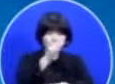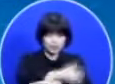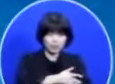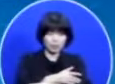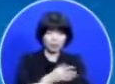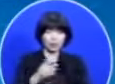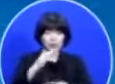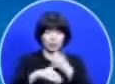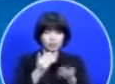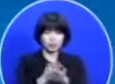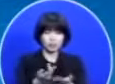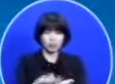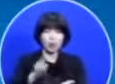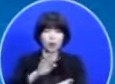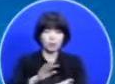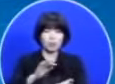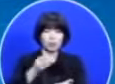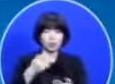번역해서 읽었습니다